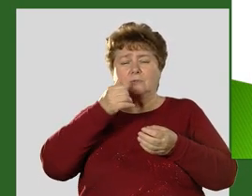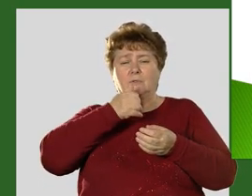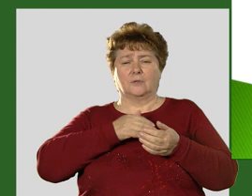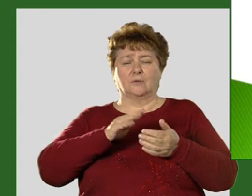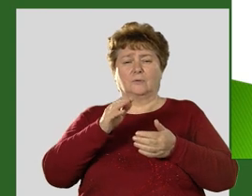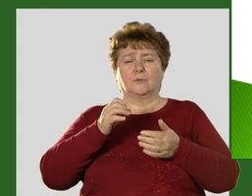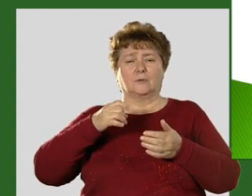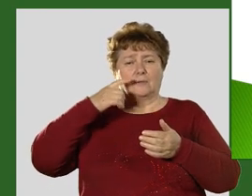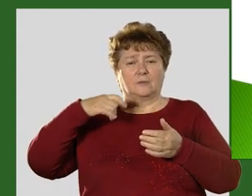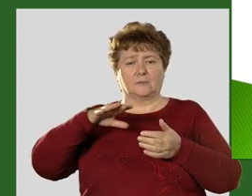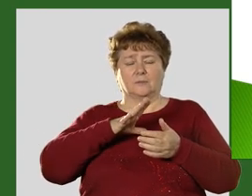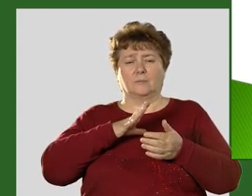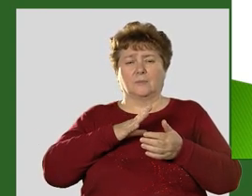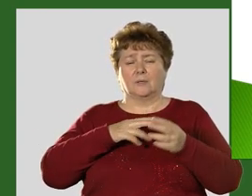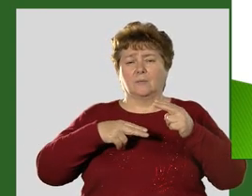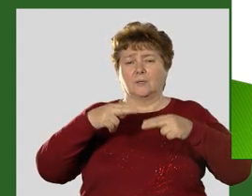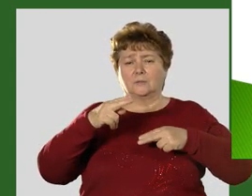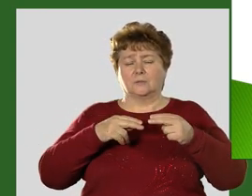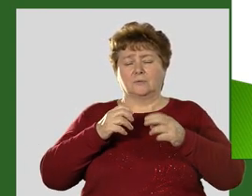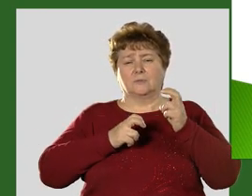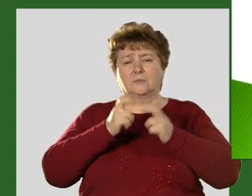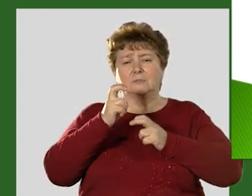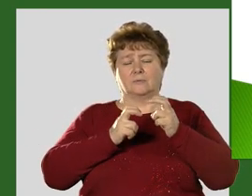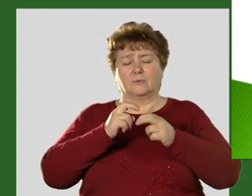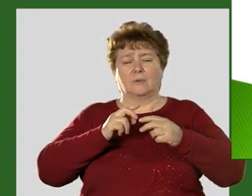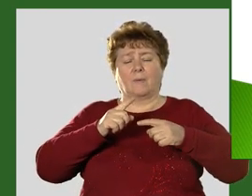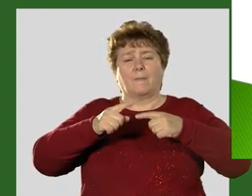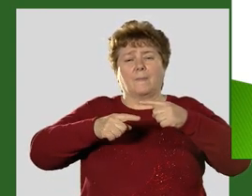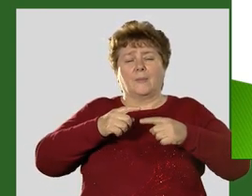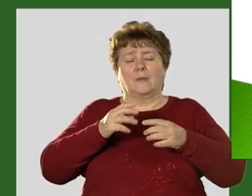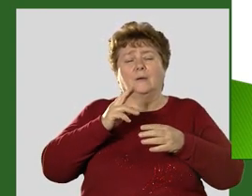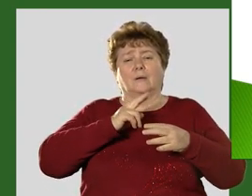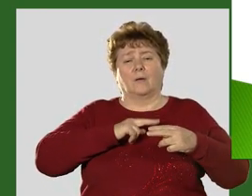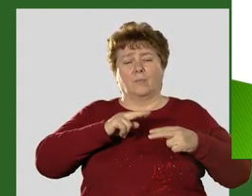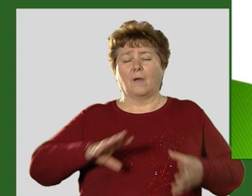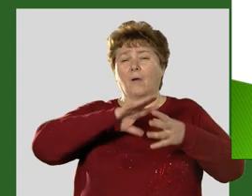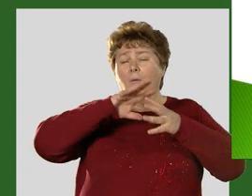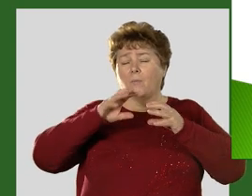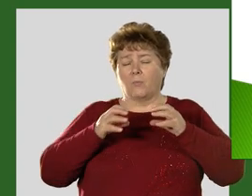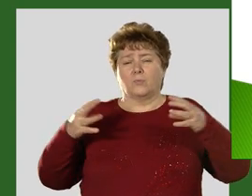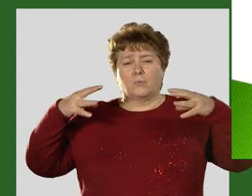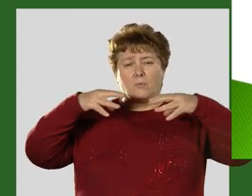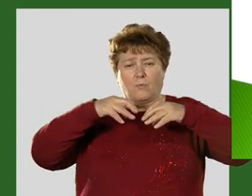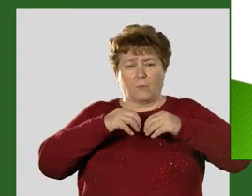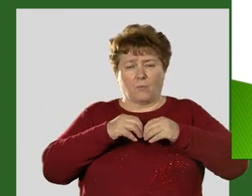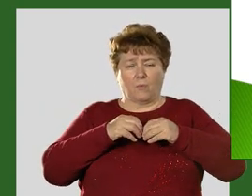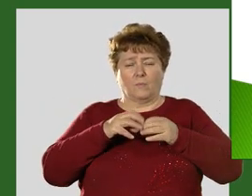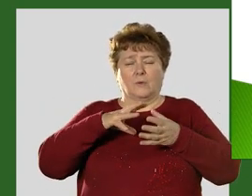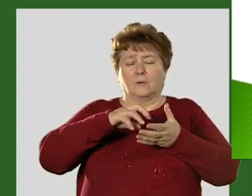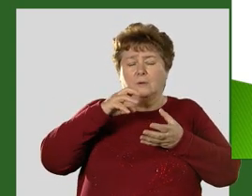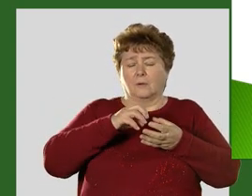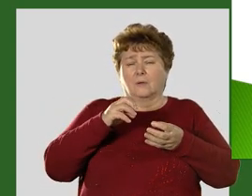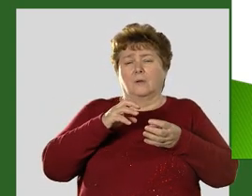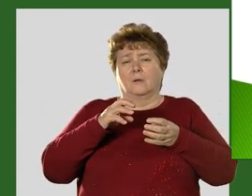юге Кыргызстана были построены заводы по переработке хлопка. Полный комплекс Ошского